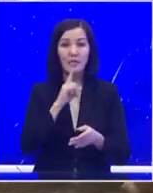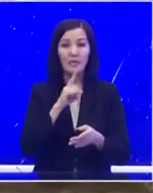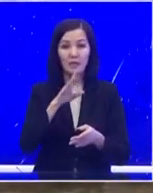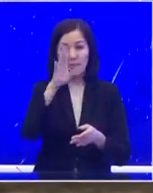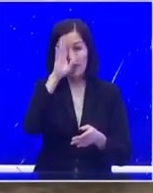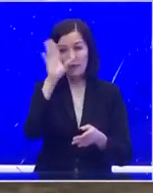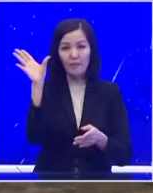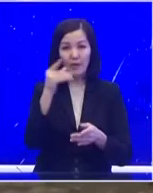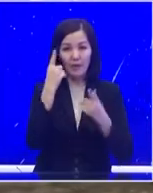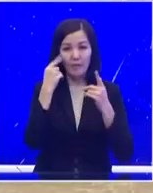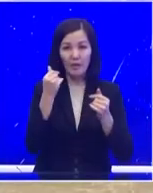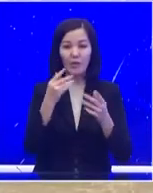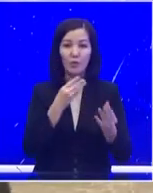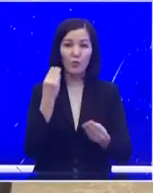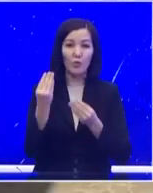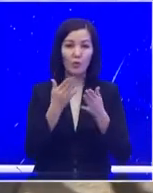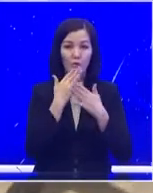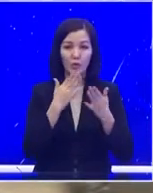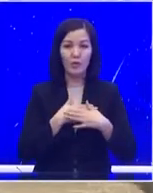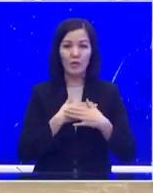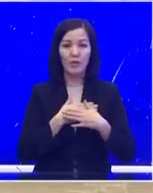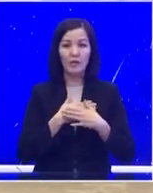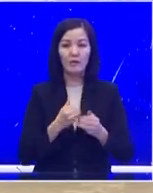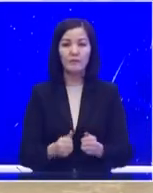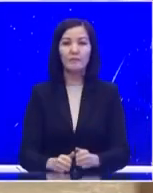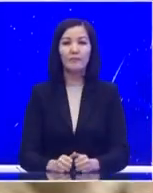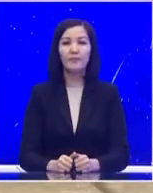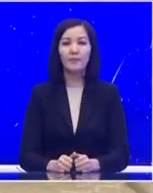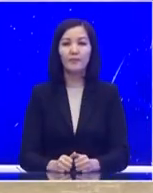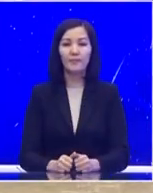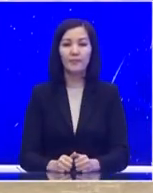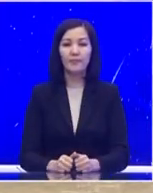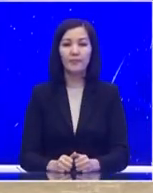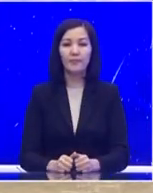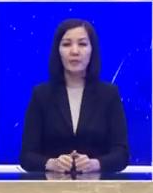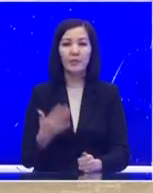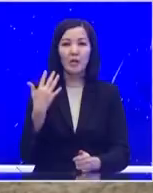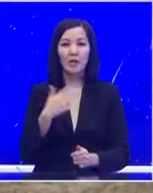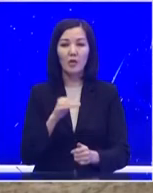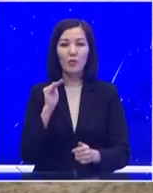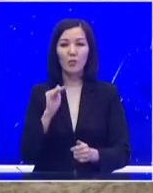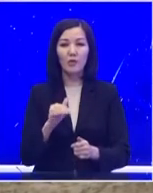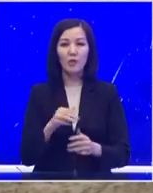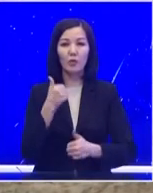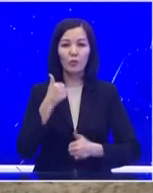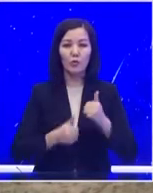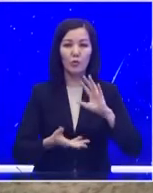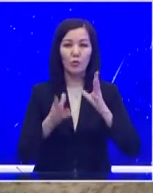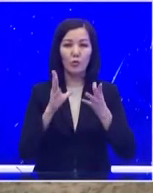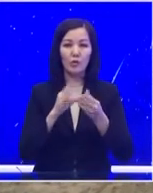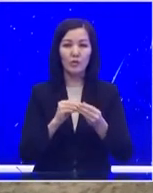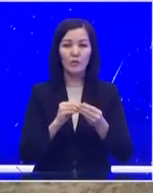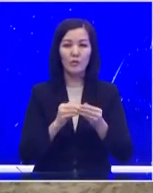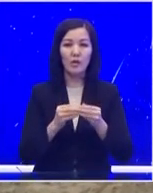ғой. Бүгінгі салымнан 3 салымын қолға жеткіздім, қанжығалап 50 мыңнан. Турнир қорытындысы бойынша